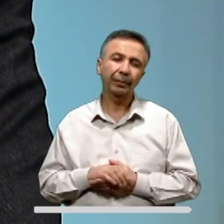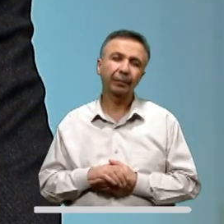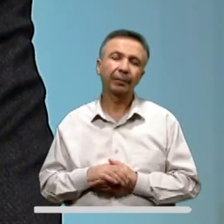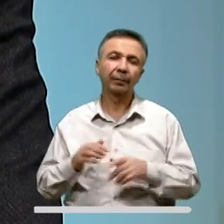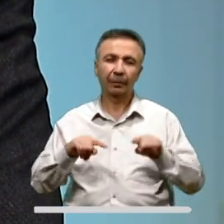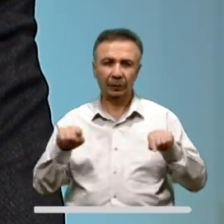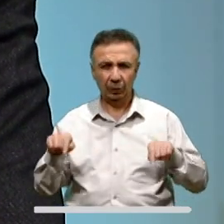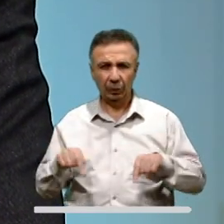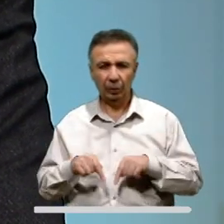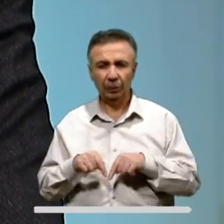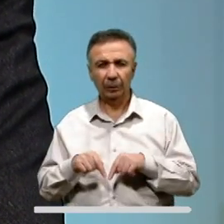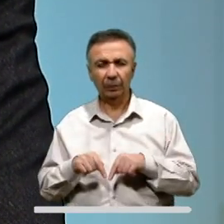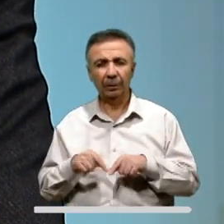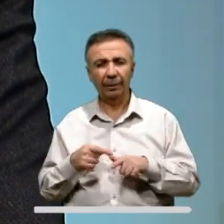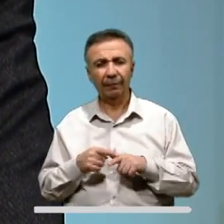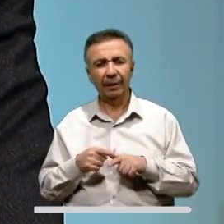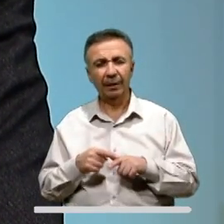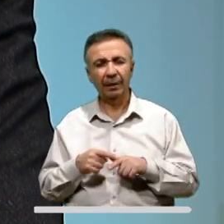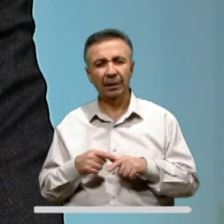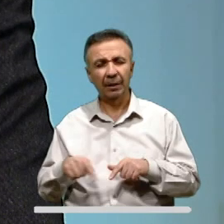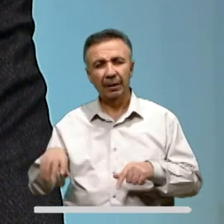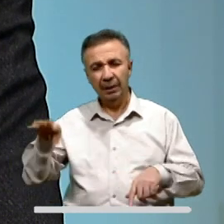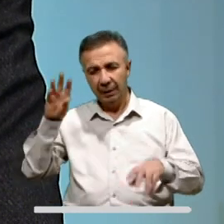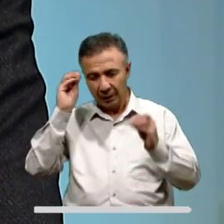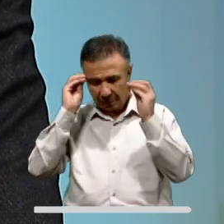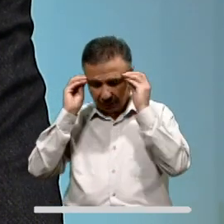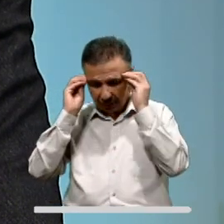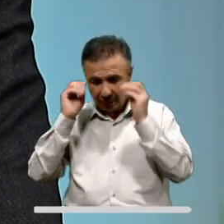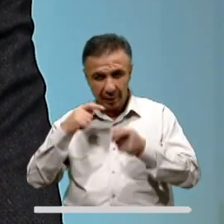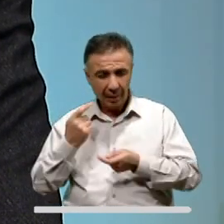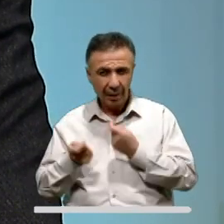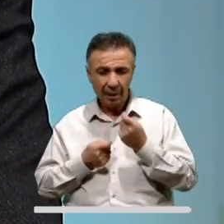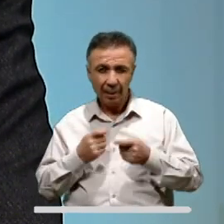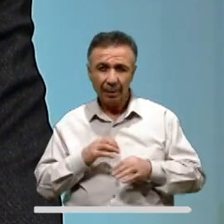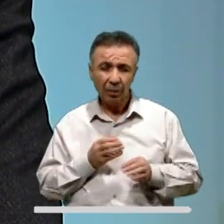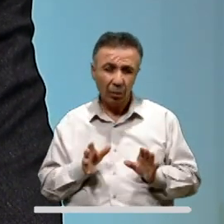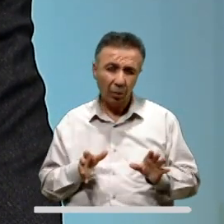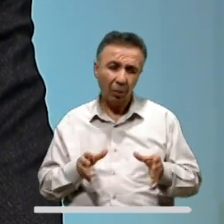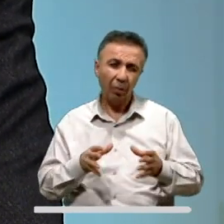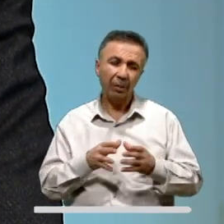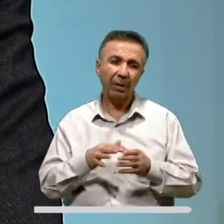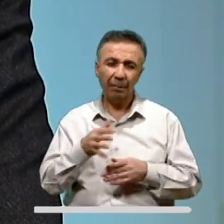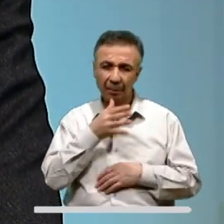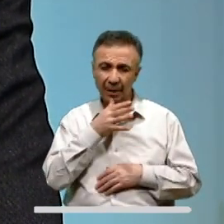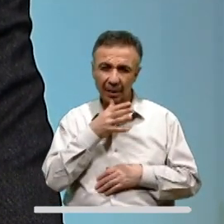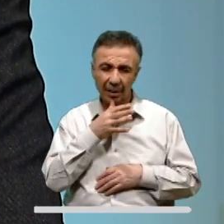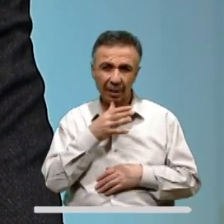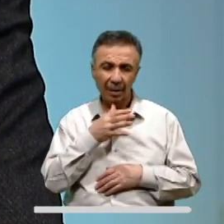kurullar ve fıkıh ilmiyle uğraşan toplum tarafından da bilinen